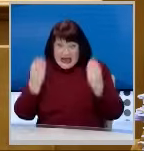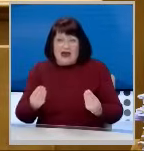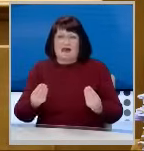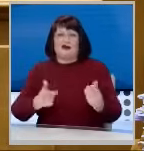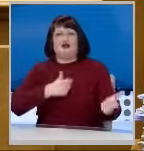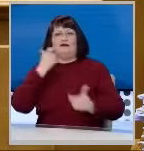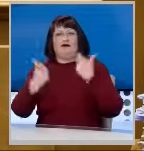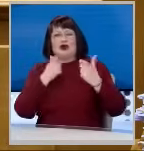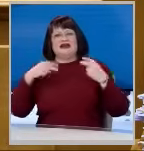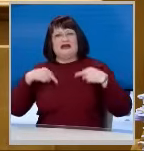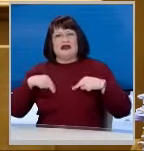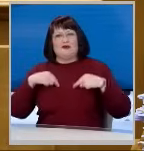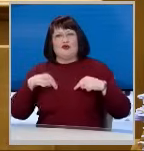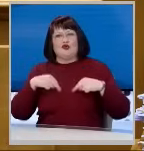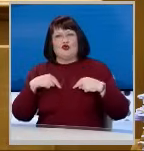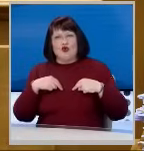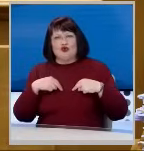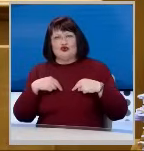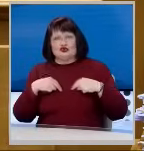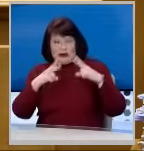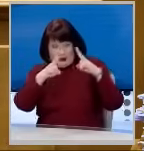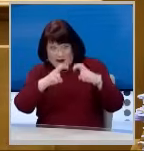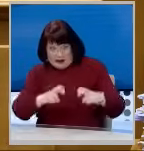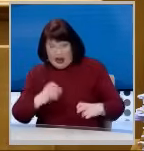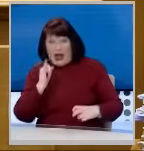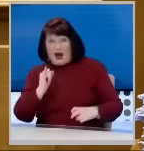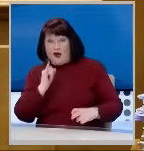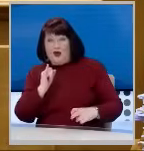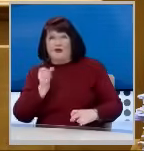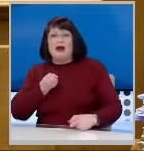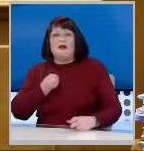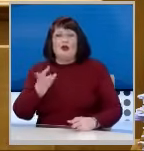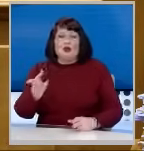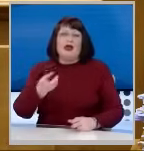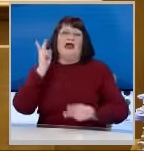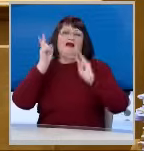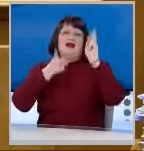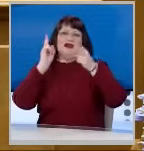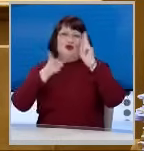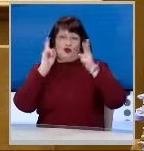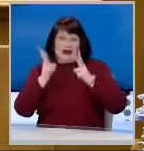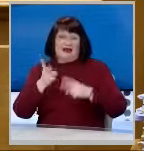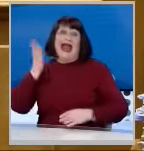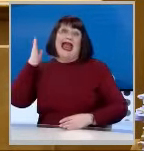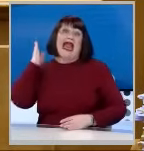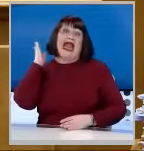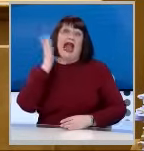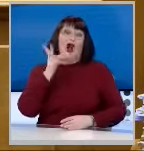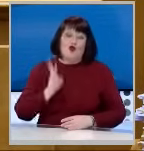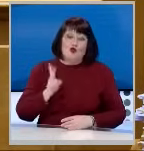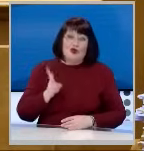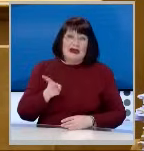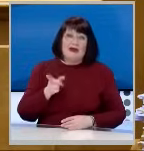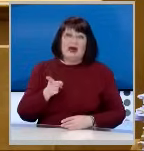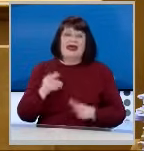δυνατόν με ανοιχτή ανάκριση και εκατοντάδες κατηγορίες σε βαθμό κακουργήματος αν δεν